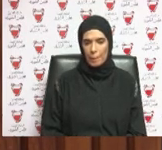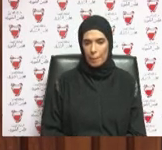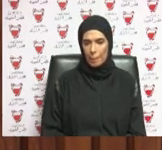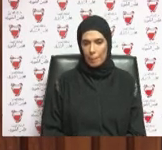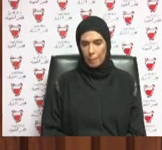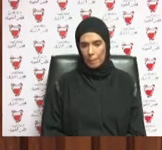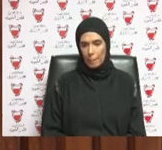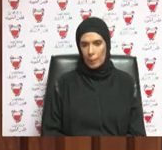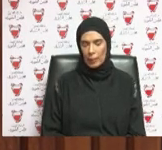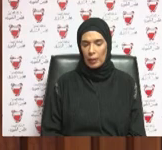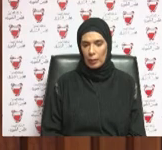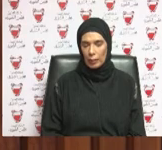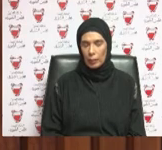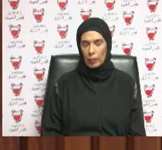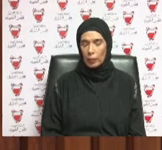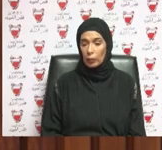وكما يتراءى لي بأن